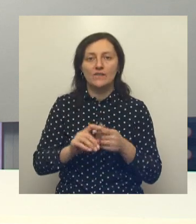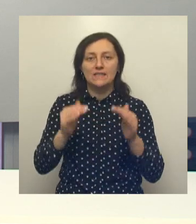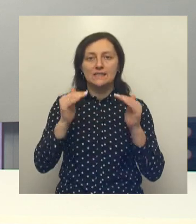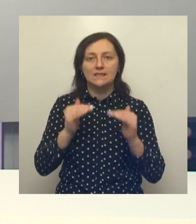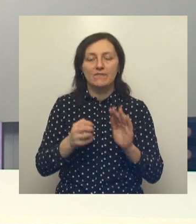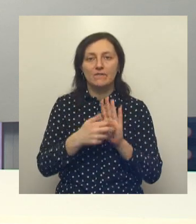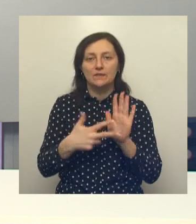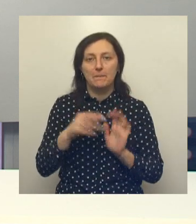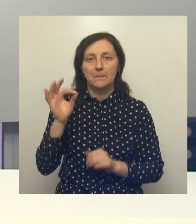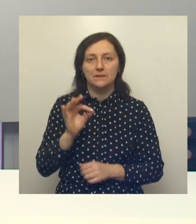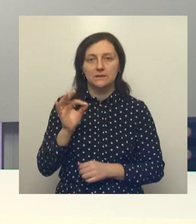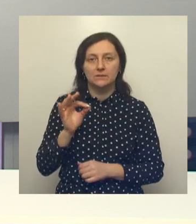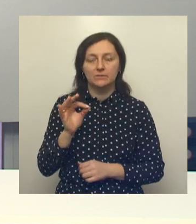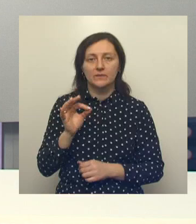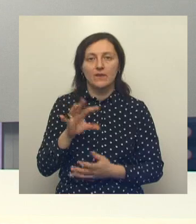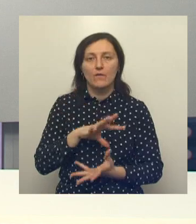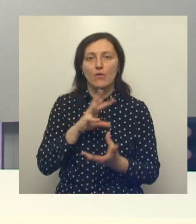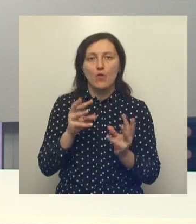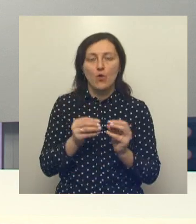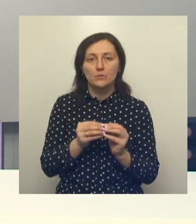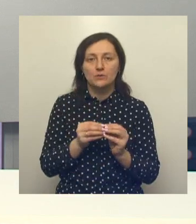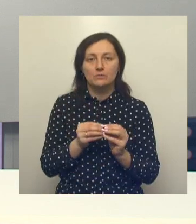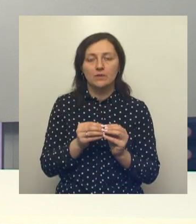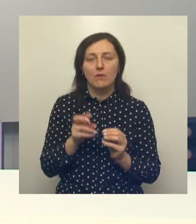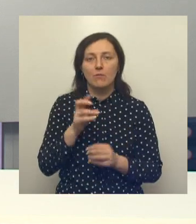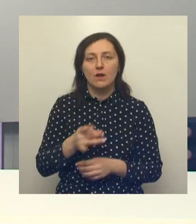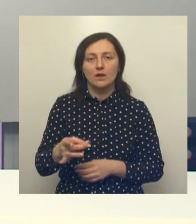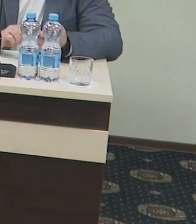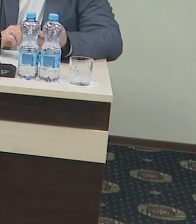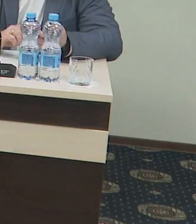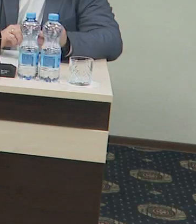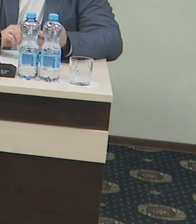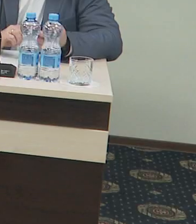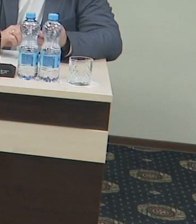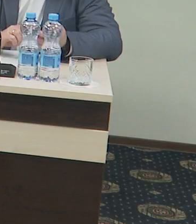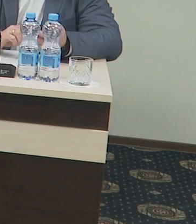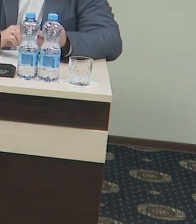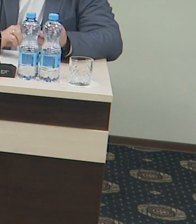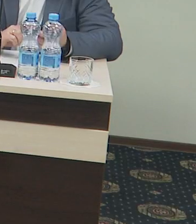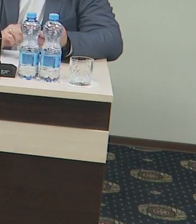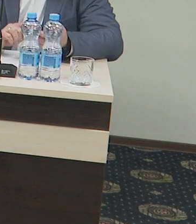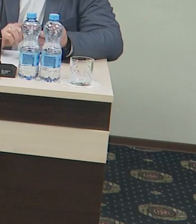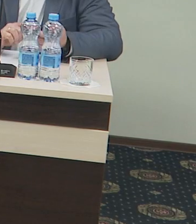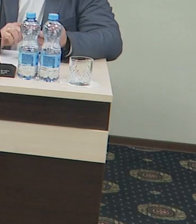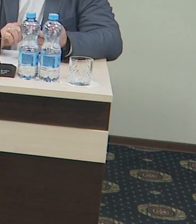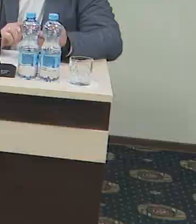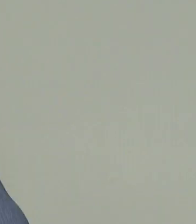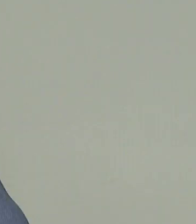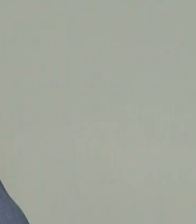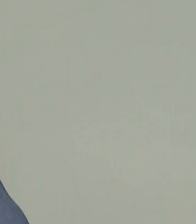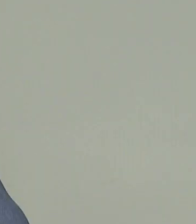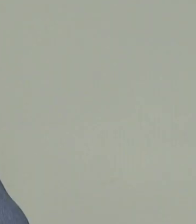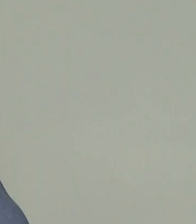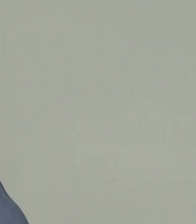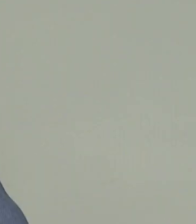на 18%. В целом, эпидобстановка в регионе стабильная. Как отметил сегодня на брифинге глава